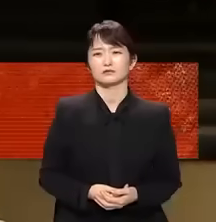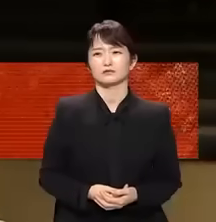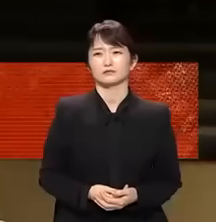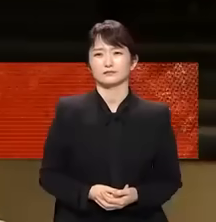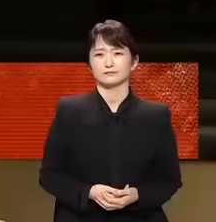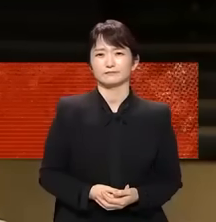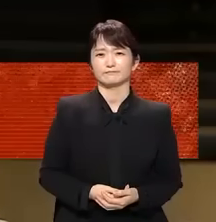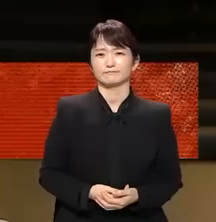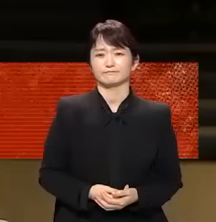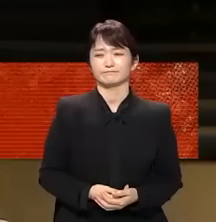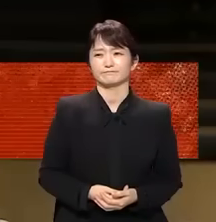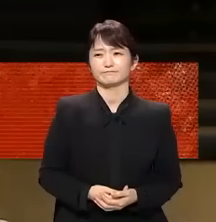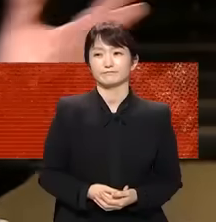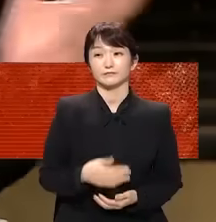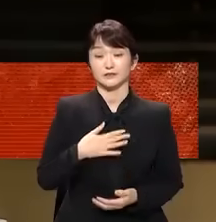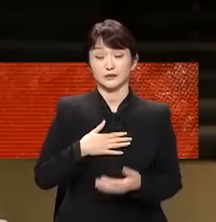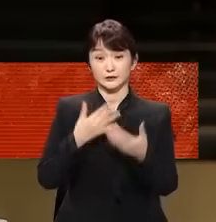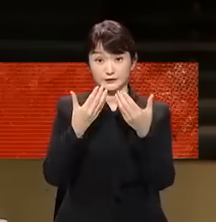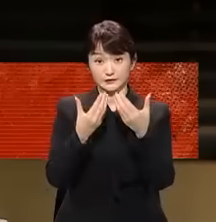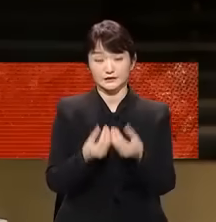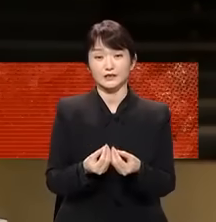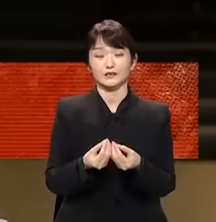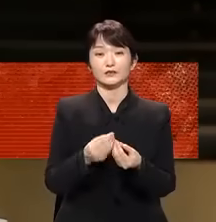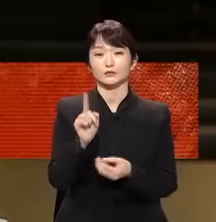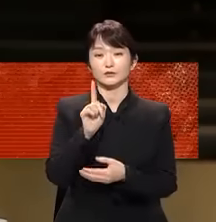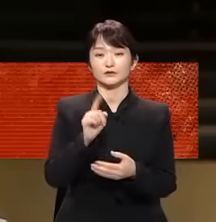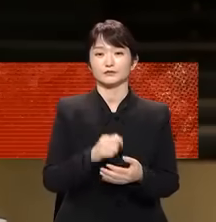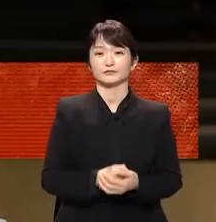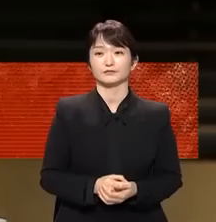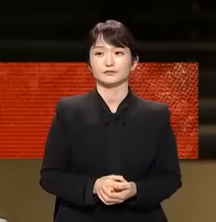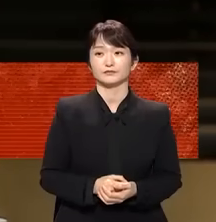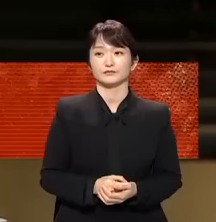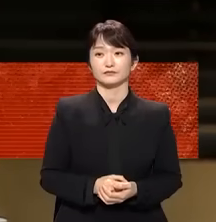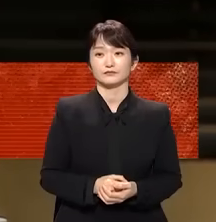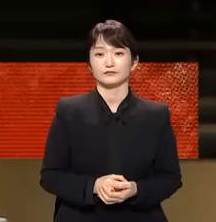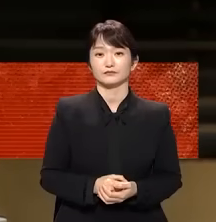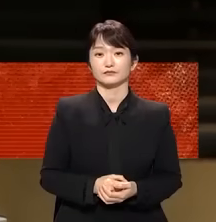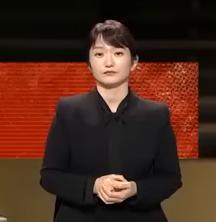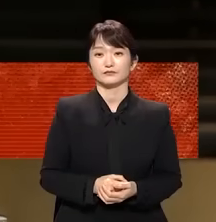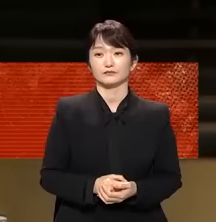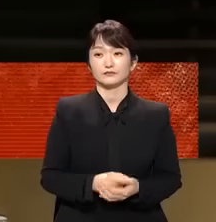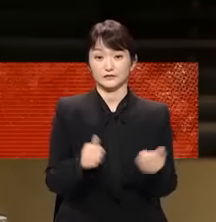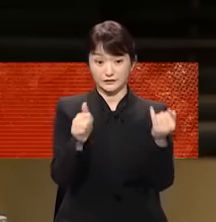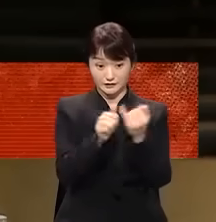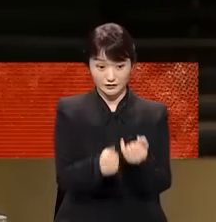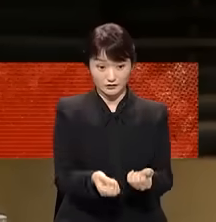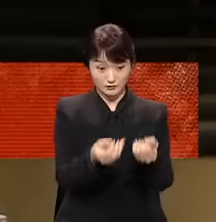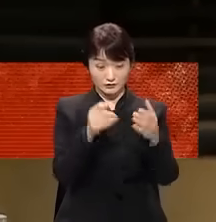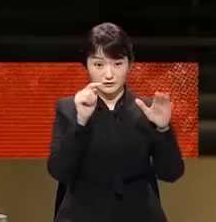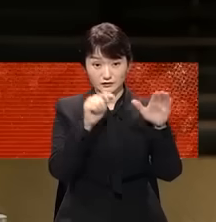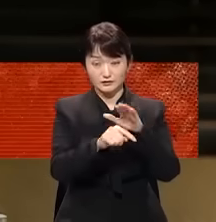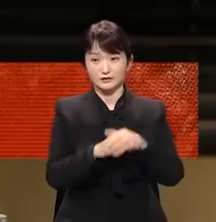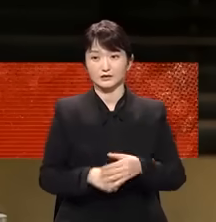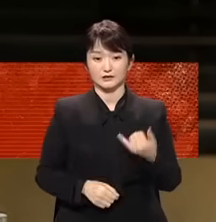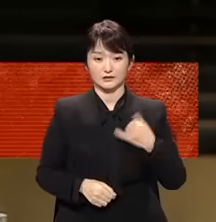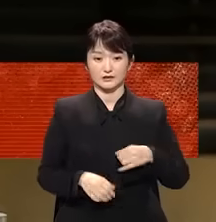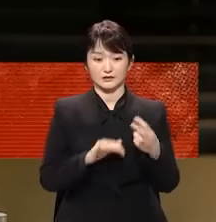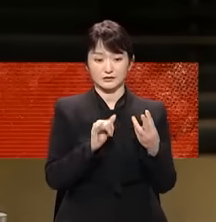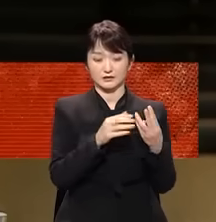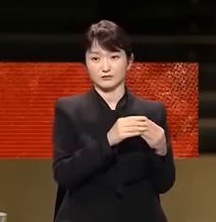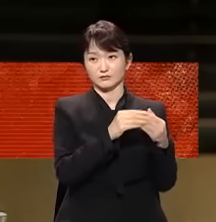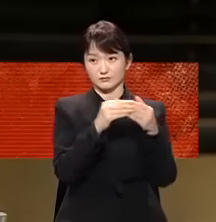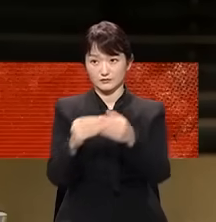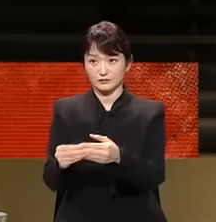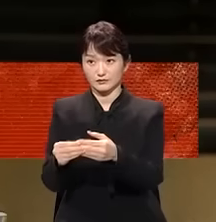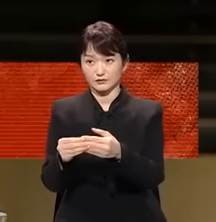좀 저는 그냥 이렇게 예를 들게요 두 분이 다 얘기를 했으니까 저는 이거 딱 보고 그 생각이 들더라고 결혼시 와서 아이들 셋 때리고 와서